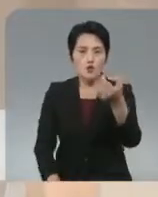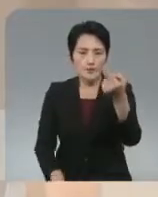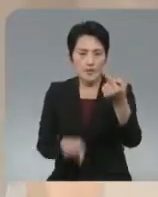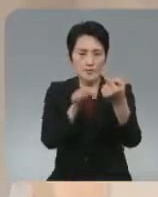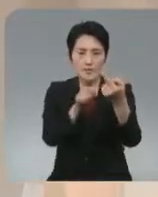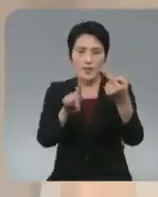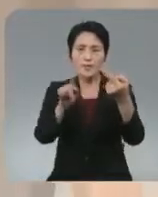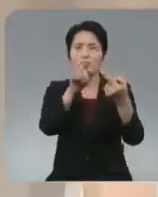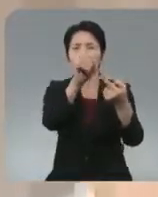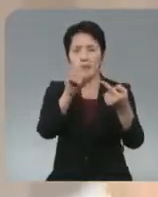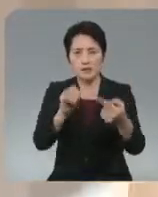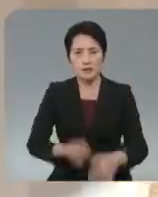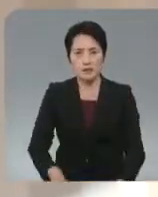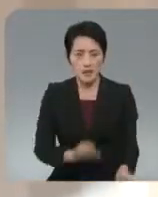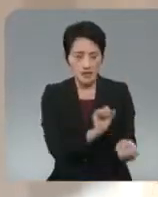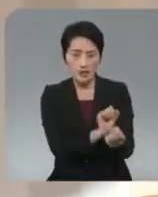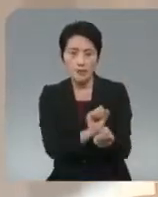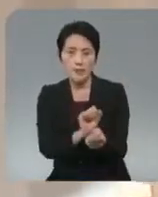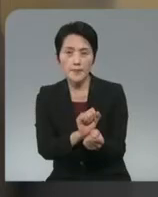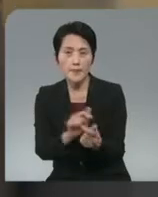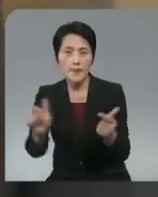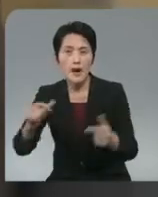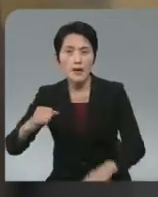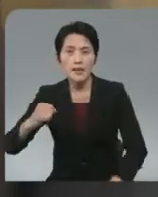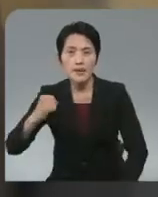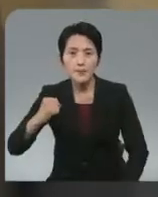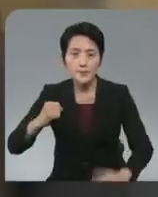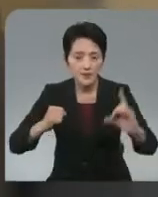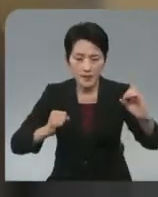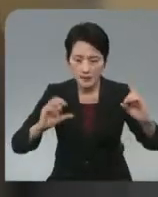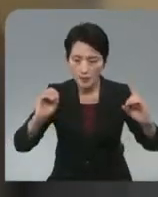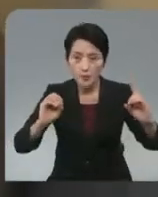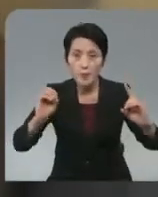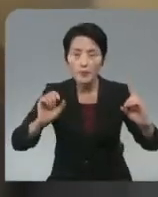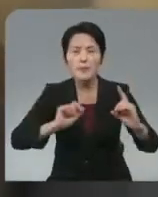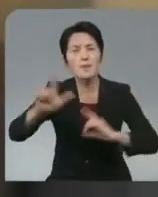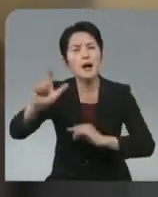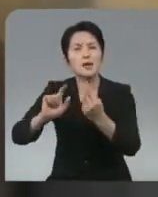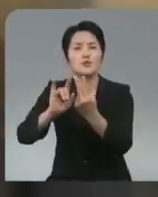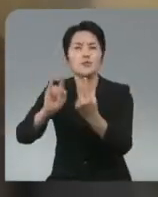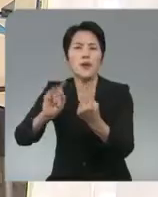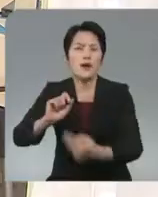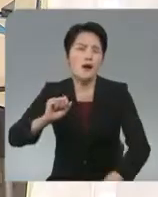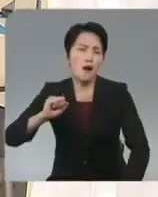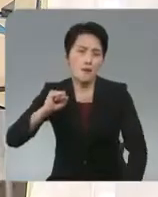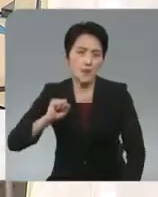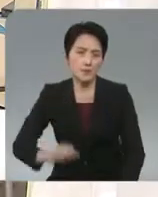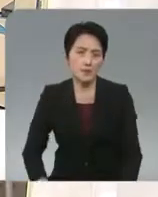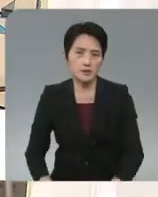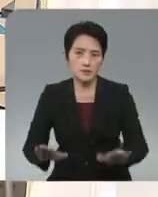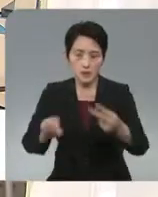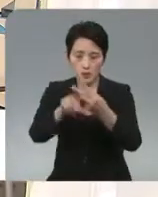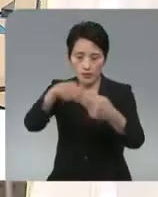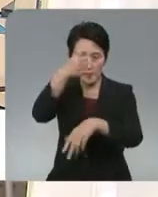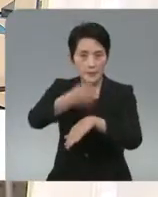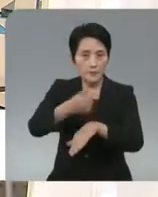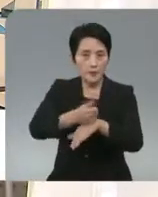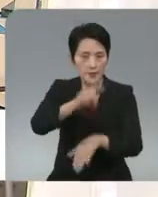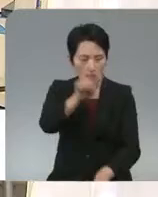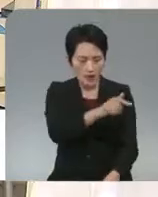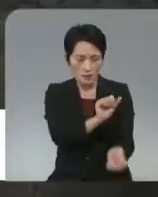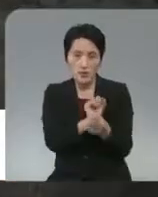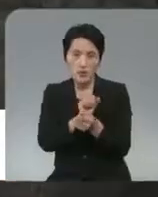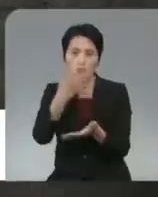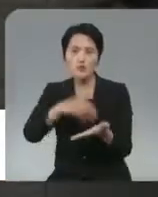mắc biển thế này trong tuần đầu tháng 2 đã lên tới 91 phẩy 1 phần trăm chính phủ Hàn Quốc nhận định số ca nhiễm mới trong nước tới cuối tháng này